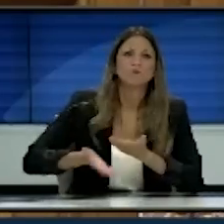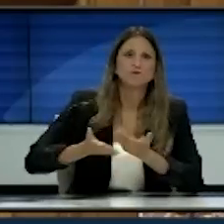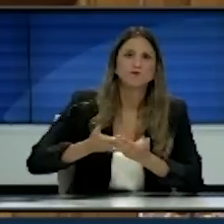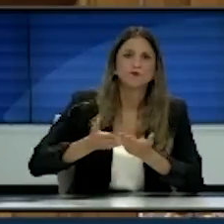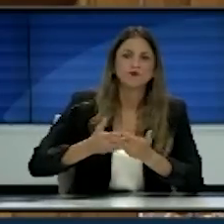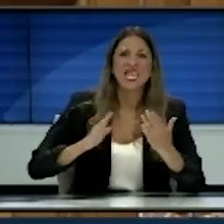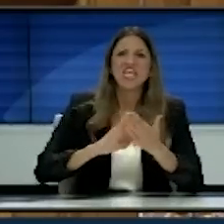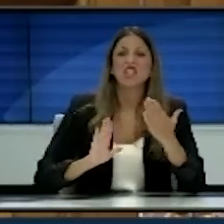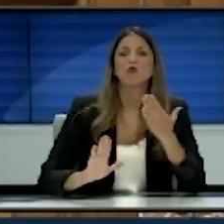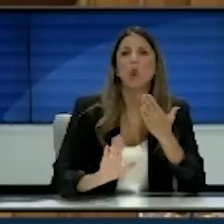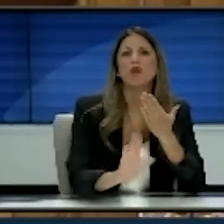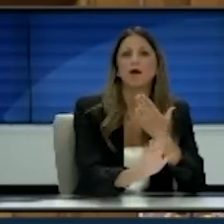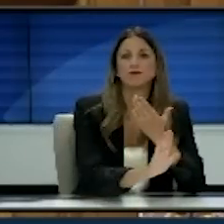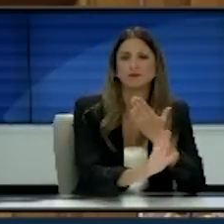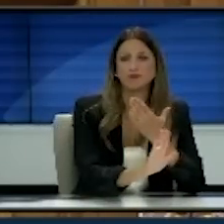καμιά μορφή